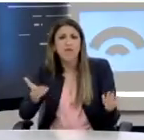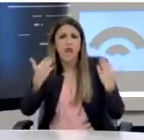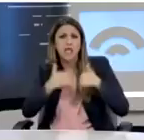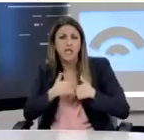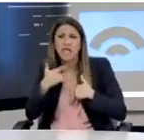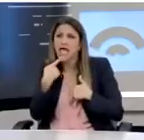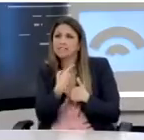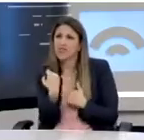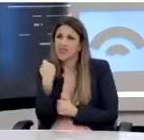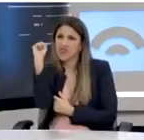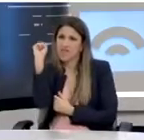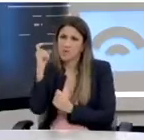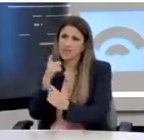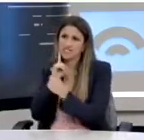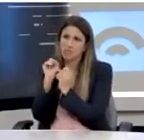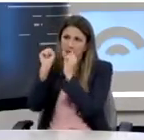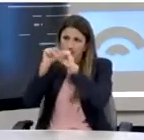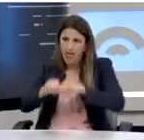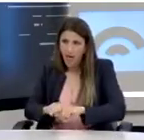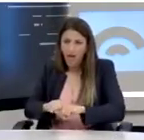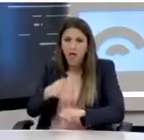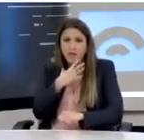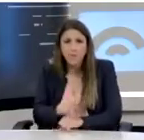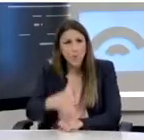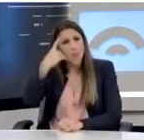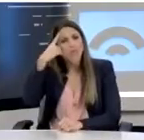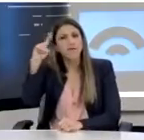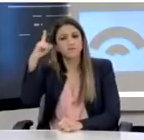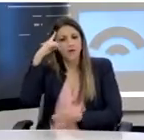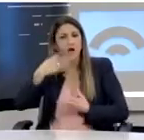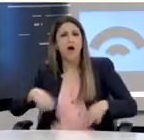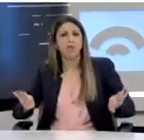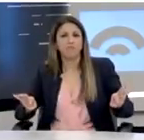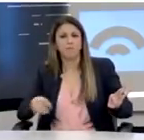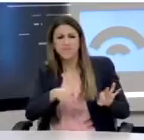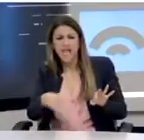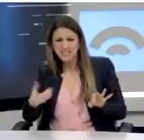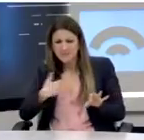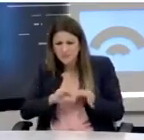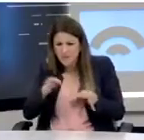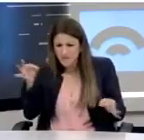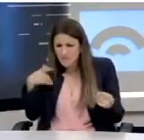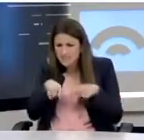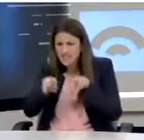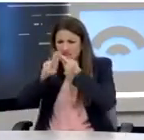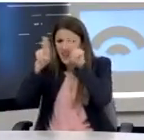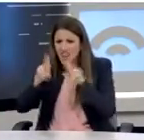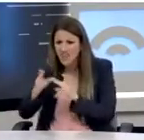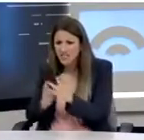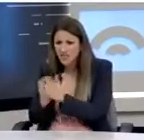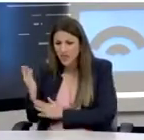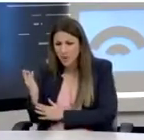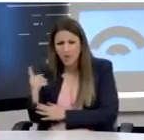συμφωνίας. Όταν ασχολείστε με τόσο λεπτά θέματα διεθνούς δικαίου που δεν μπορούν